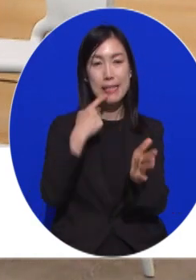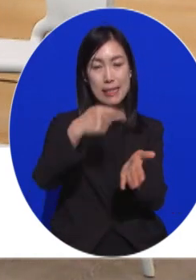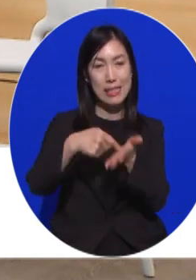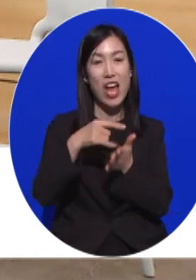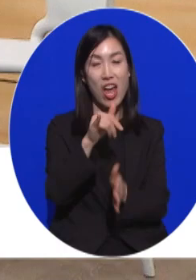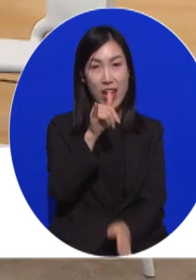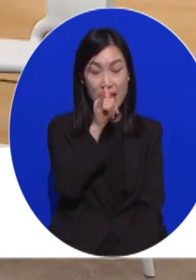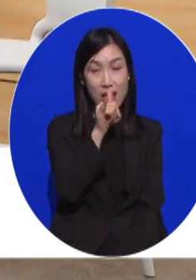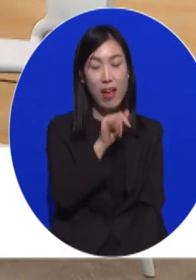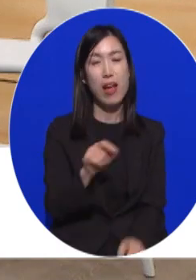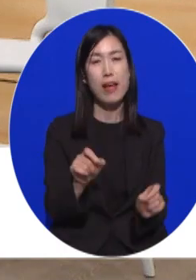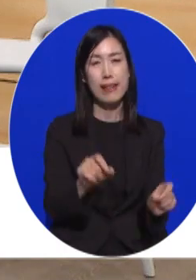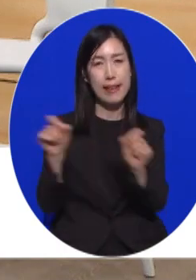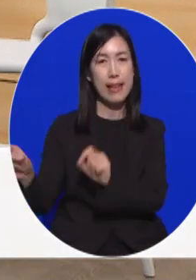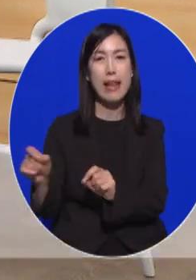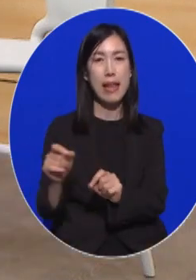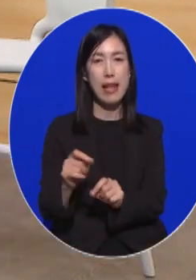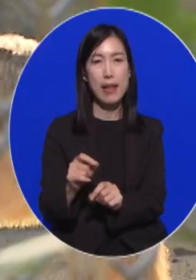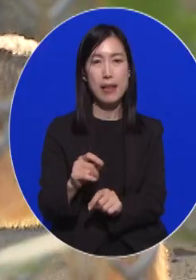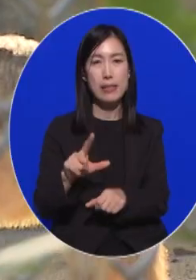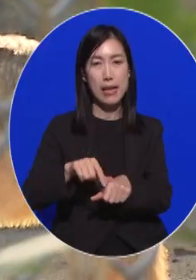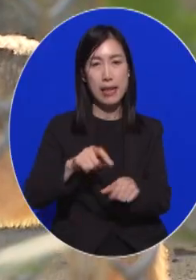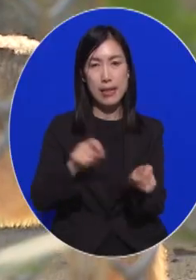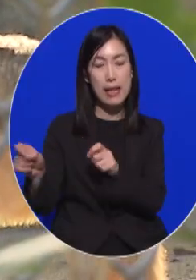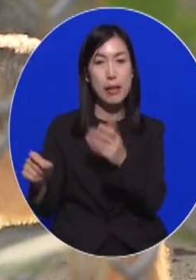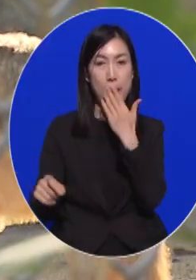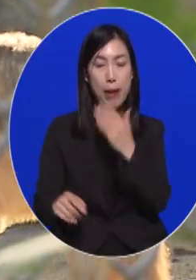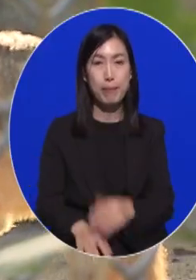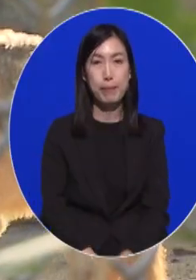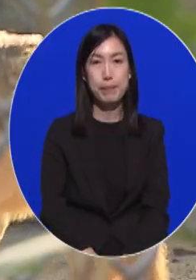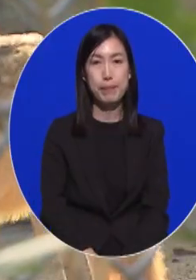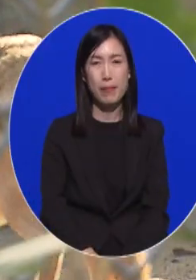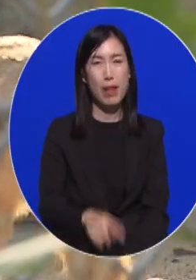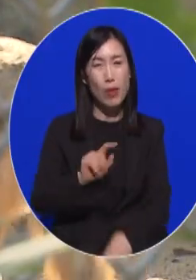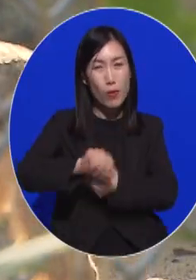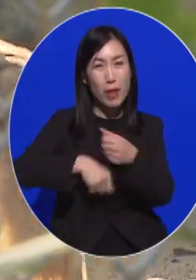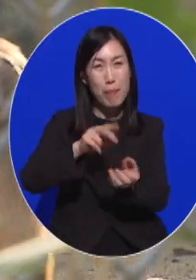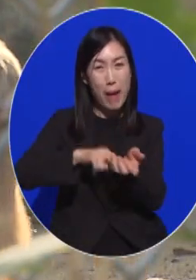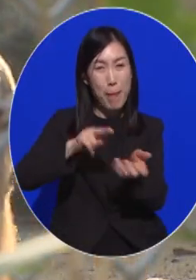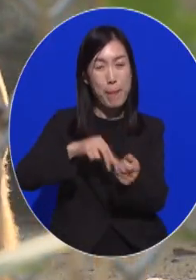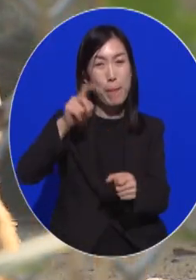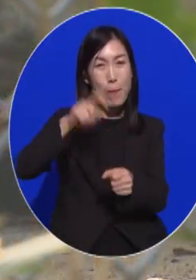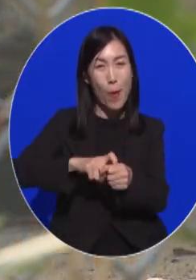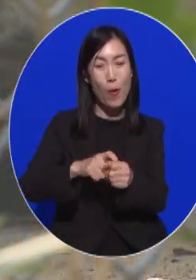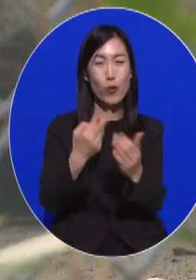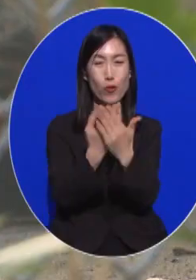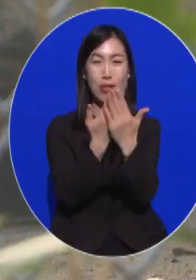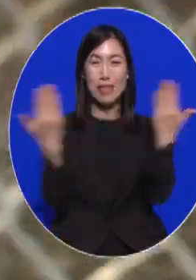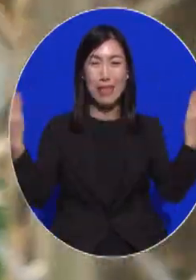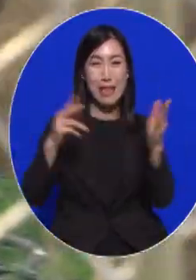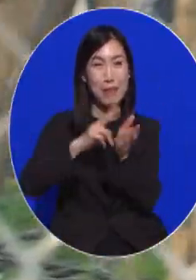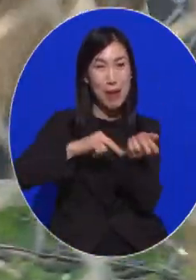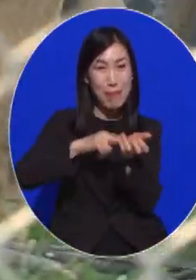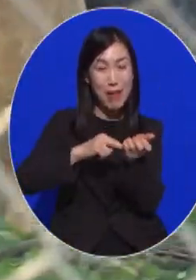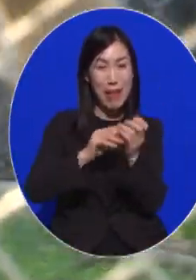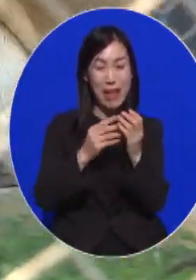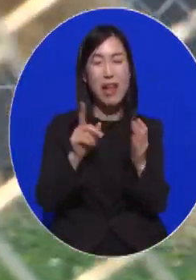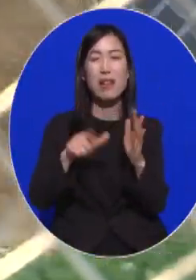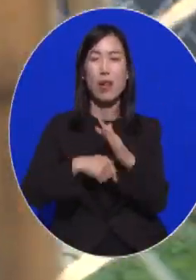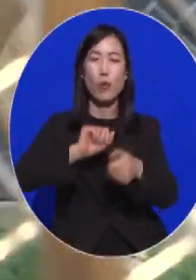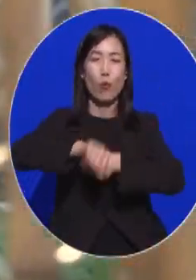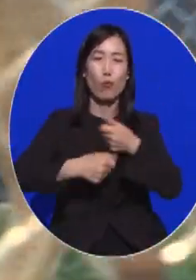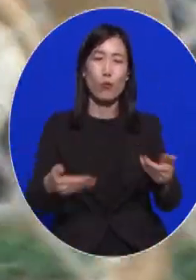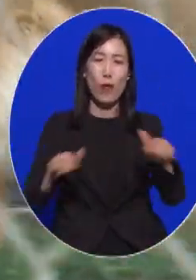신청해야 기간을 부여받을 수 있습니다 한편 야생동물 판매를 위해 전시하는 경우에는 동물원 허가 대상에서